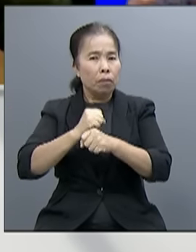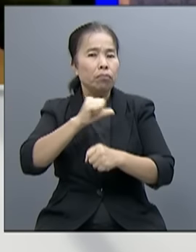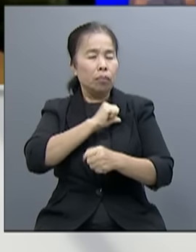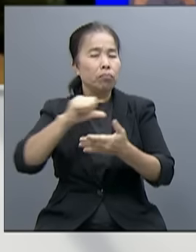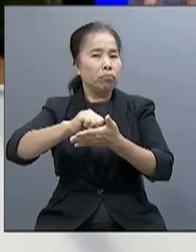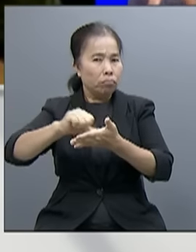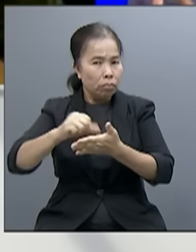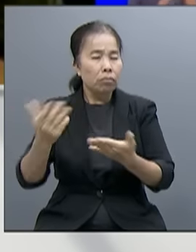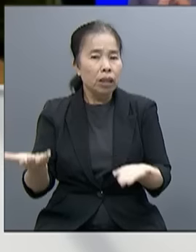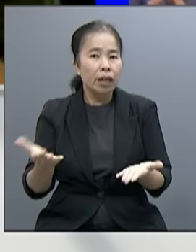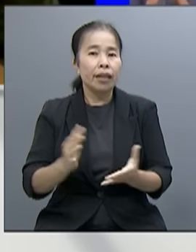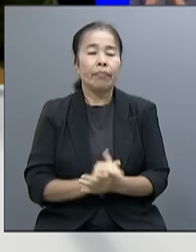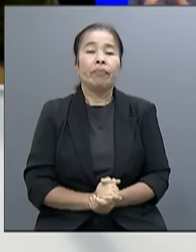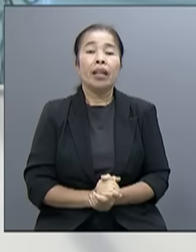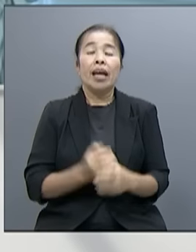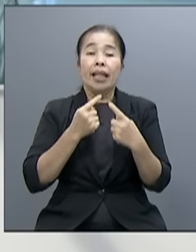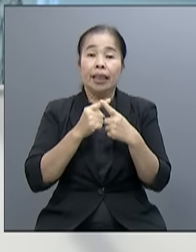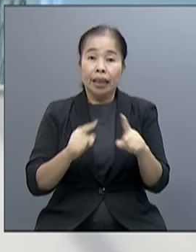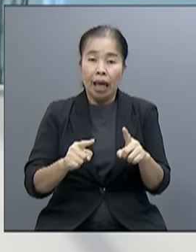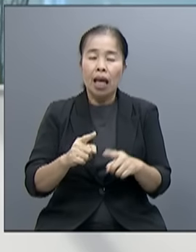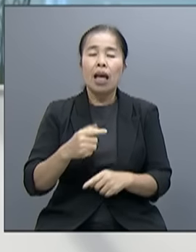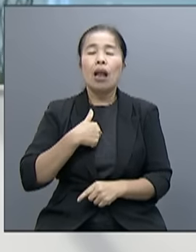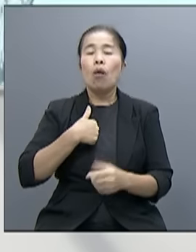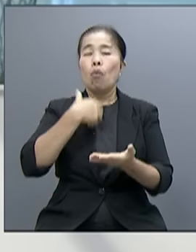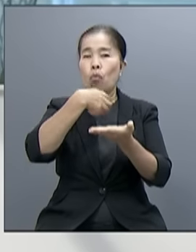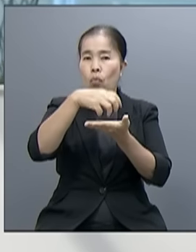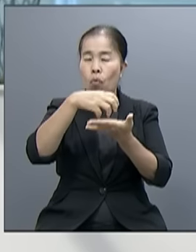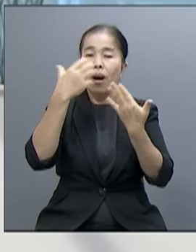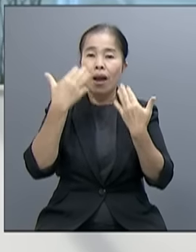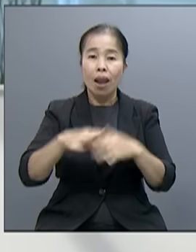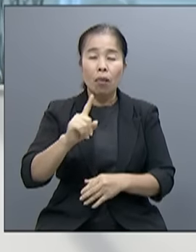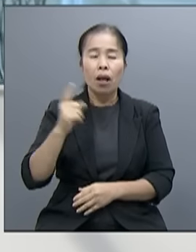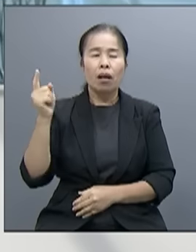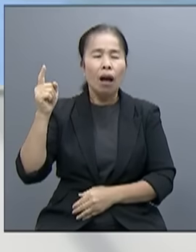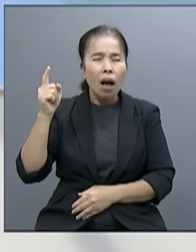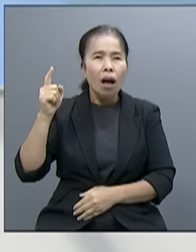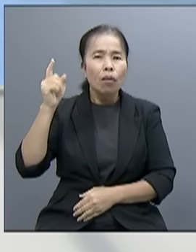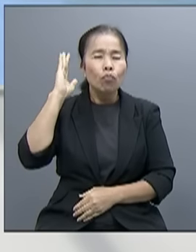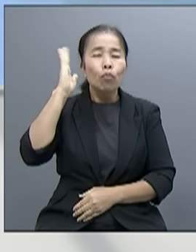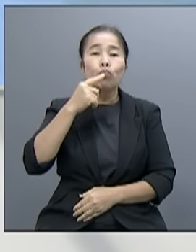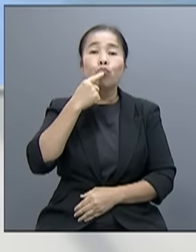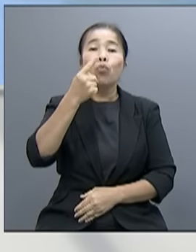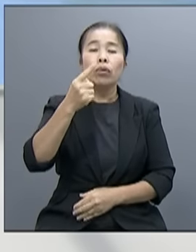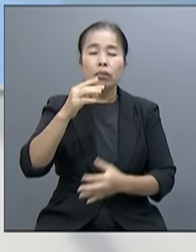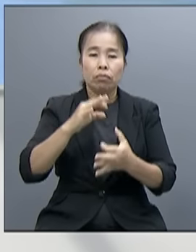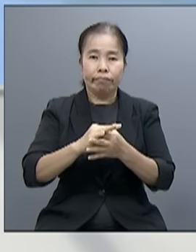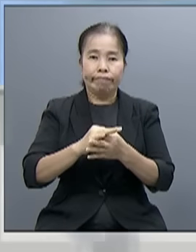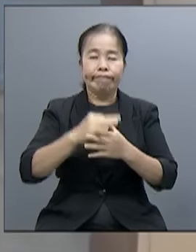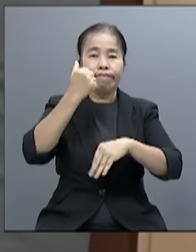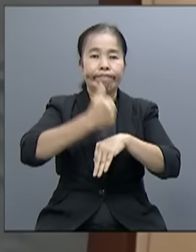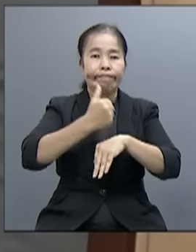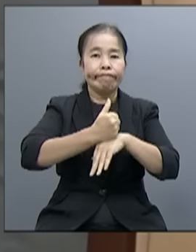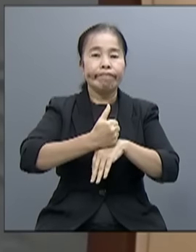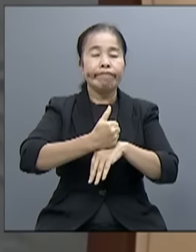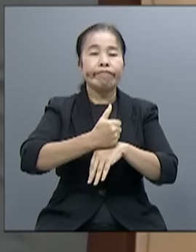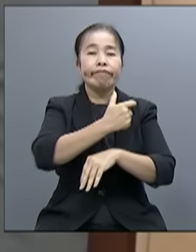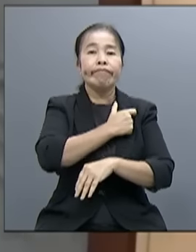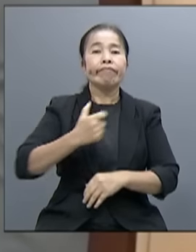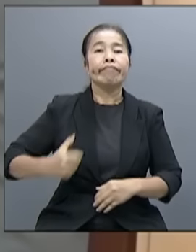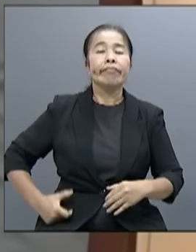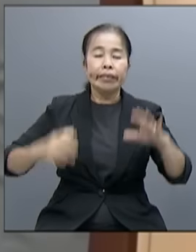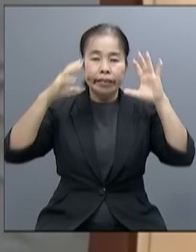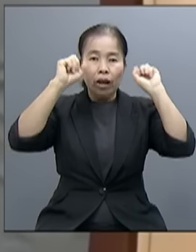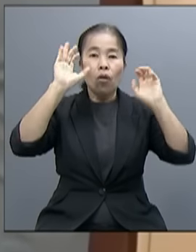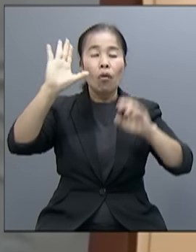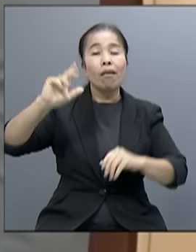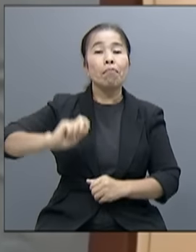ช่นเดียวกันแต่อย่างที่เราได้ฟังไปเมื่อสักครู่นะอาจารย์พูดชื่อของสมเด็จฮุนเซนเข้ามาด้วยเช่นเดียวกันค่ะชื่อของสมเด็จฮุนเซนเ